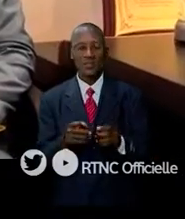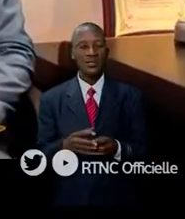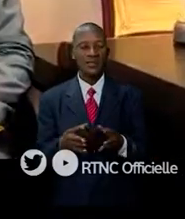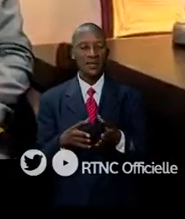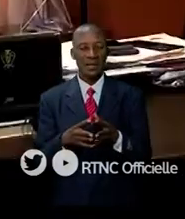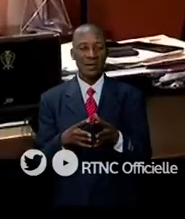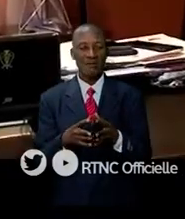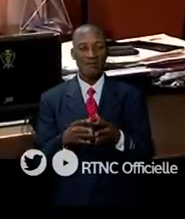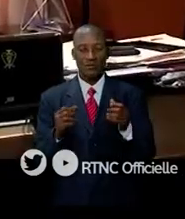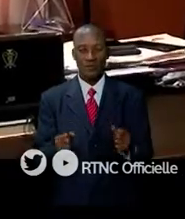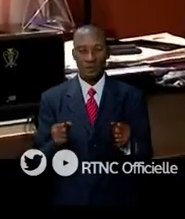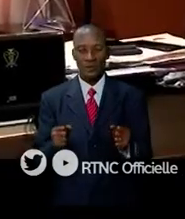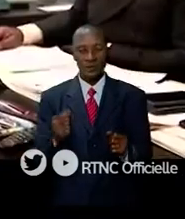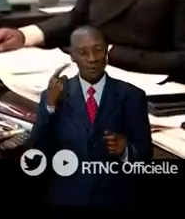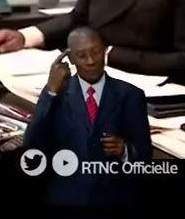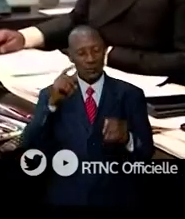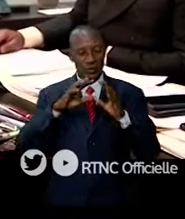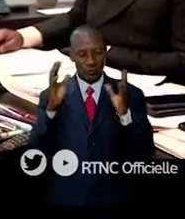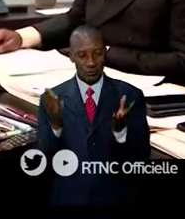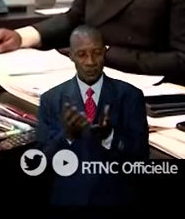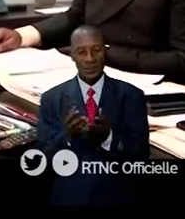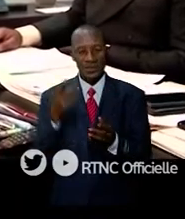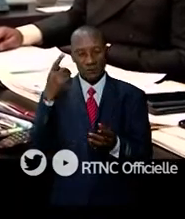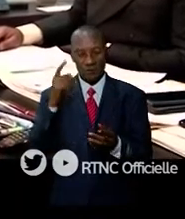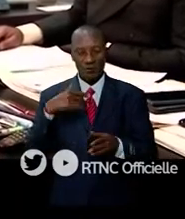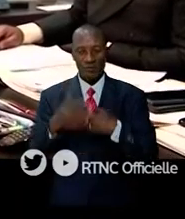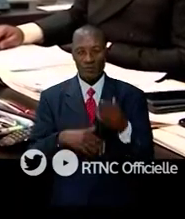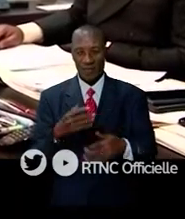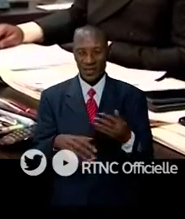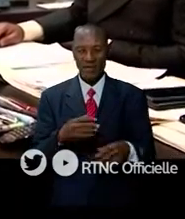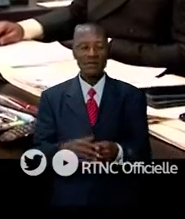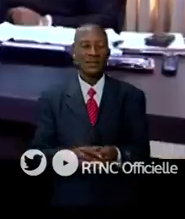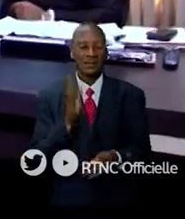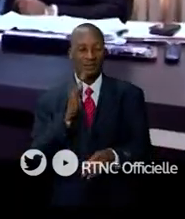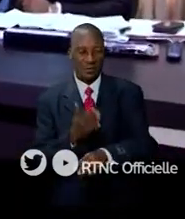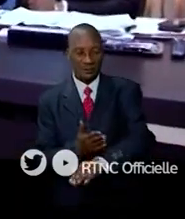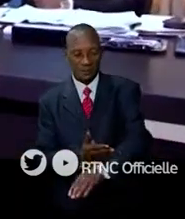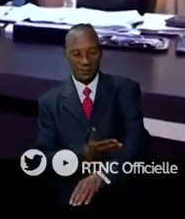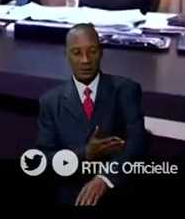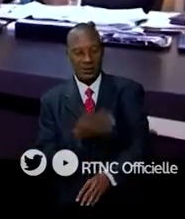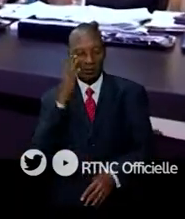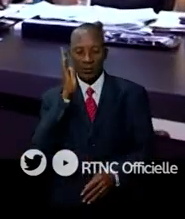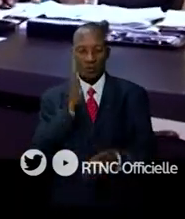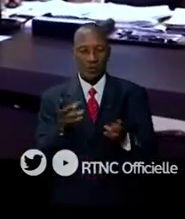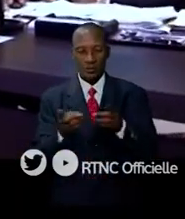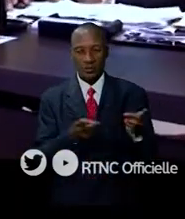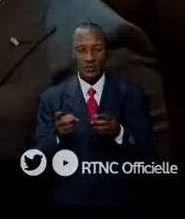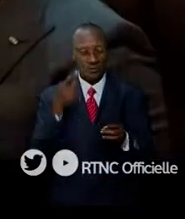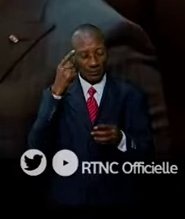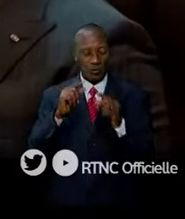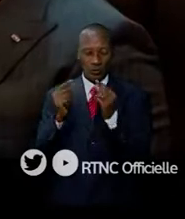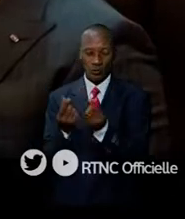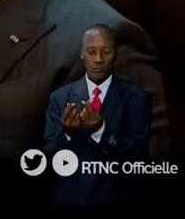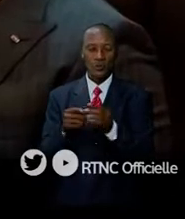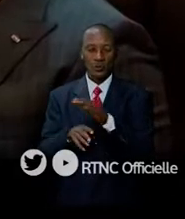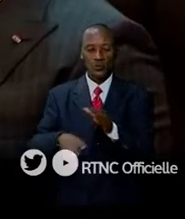et l'efficience de la communauté dans le but de réaliser un saut qualitatif majeur de la gouvernance de cette organisation